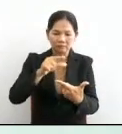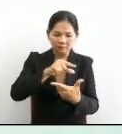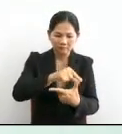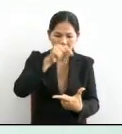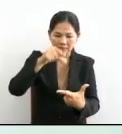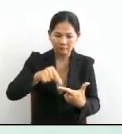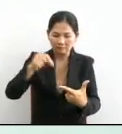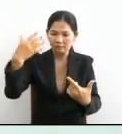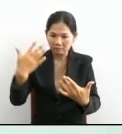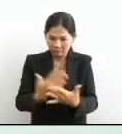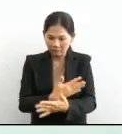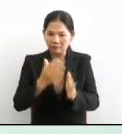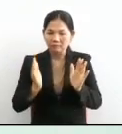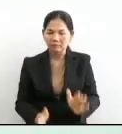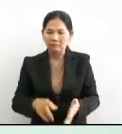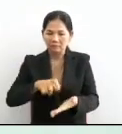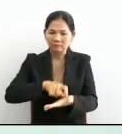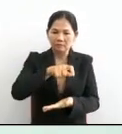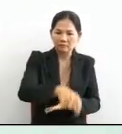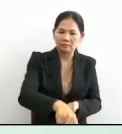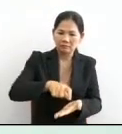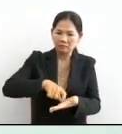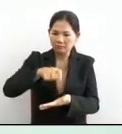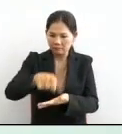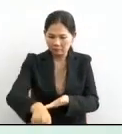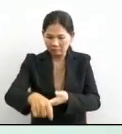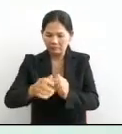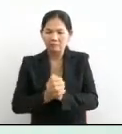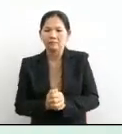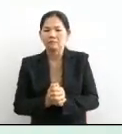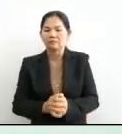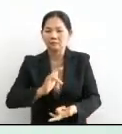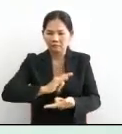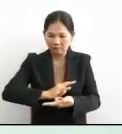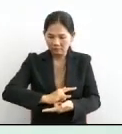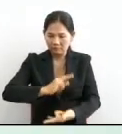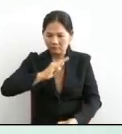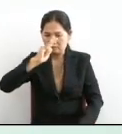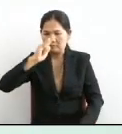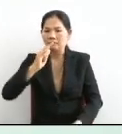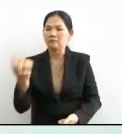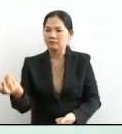thmấy rô bó cá sẽ có đàm bấy bằng cá ấn